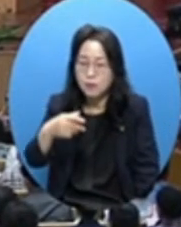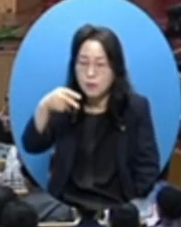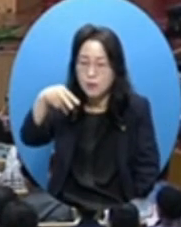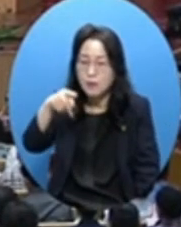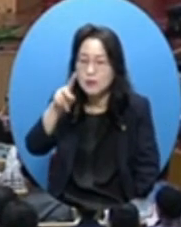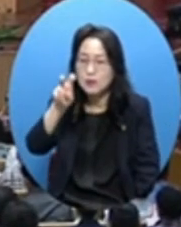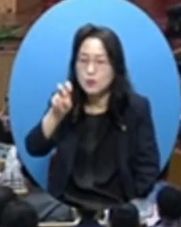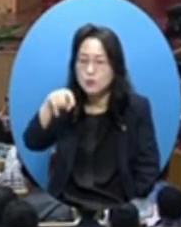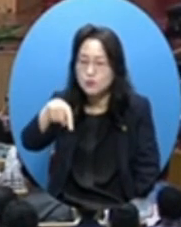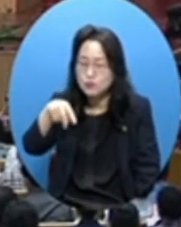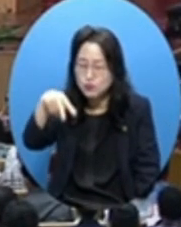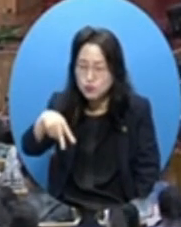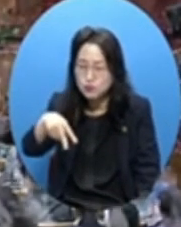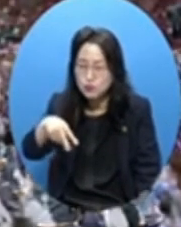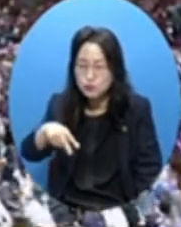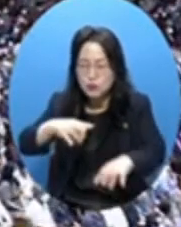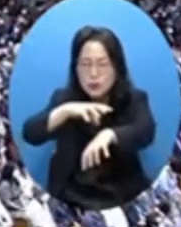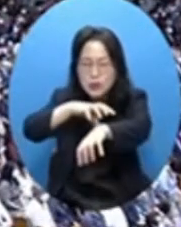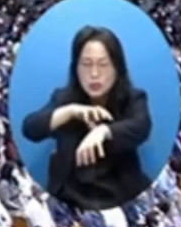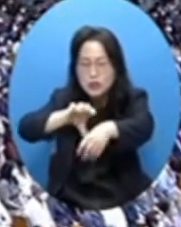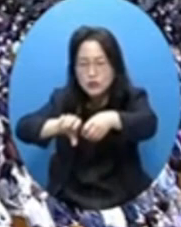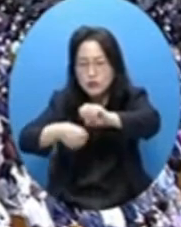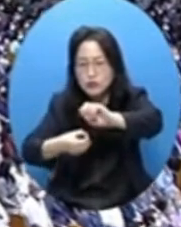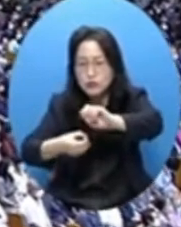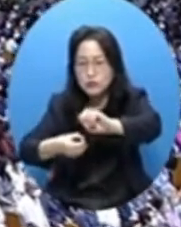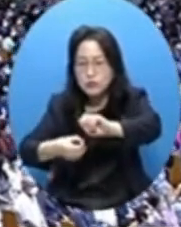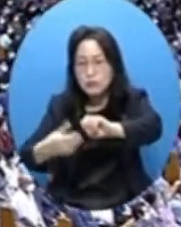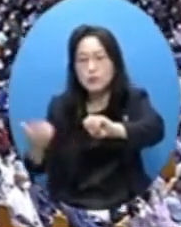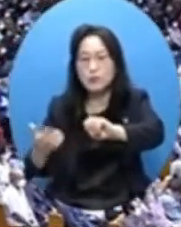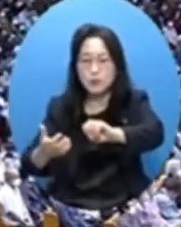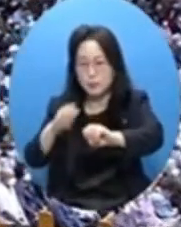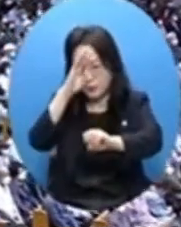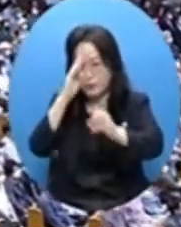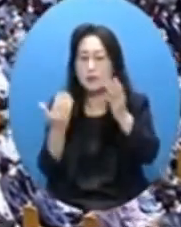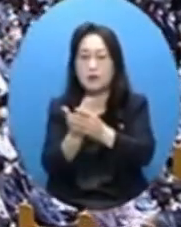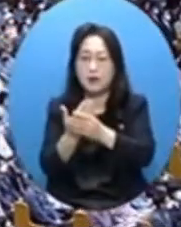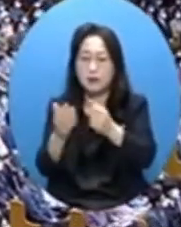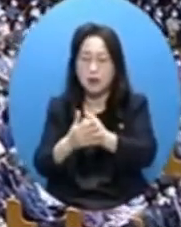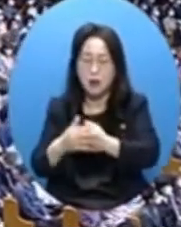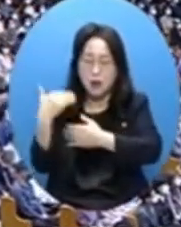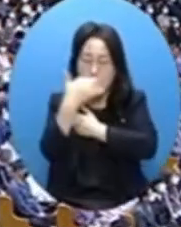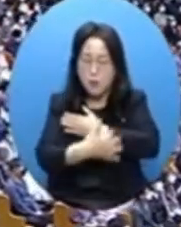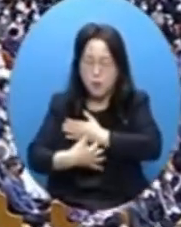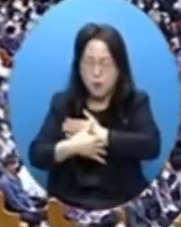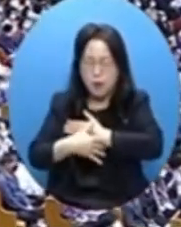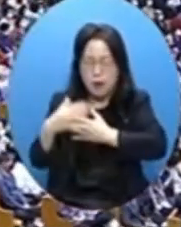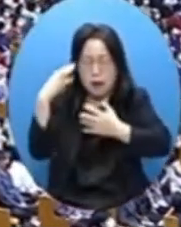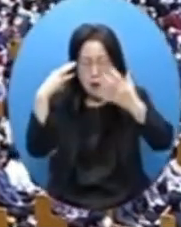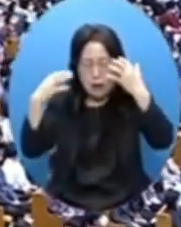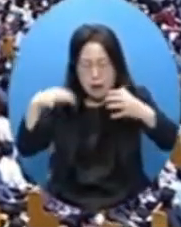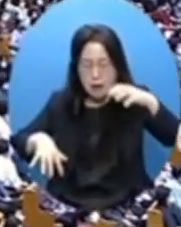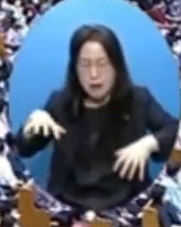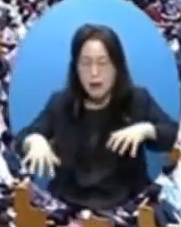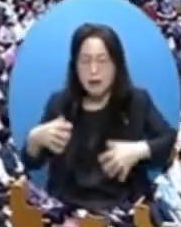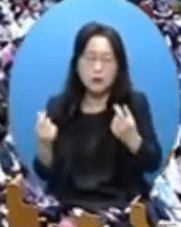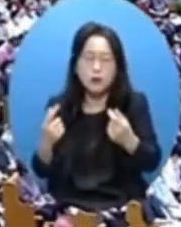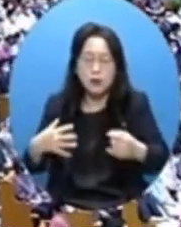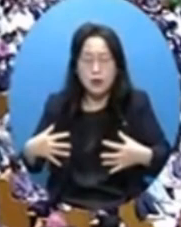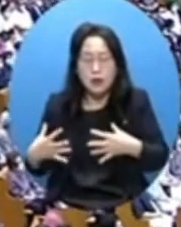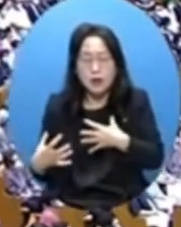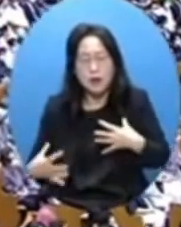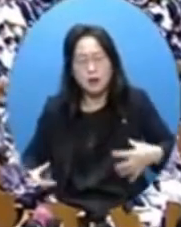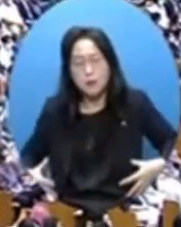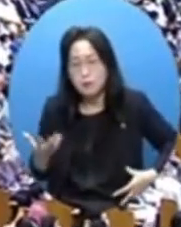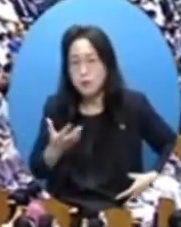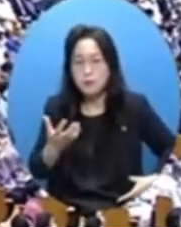희귀난치병 진단을 받게 되었습니다 5분 몸이 발로 찍는 것처럼 아픈데 그 병의